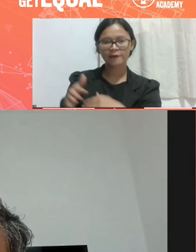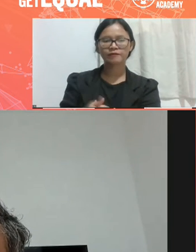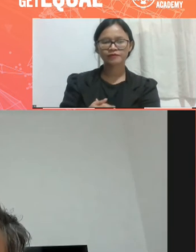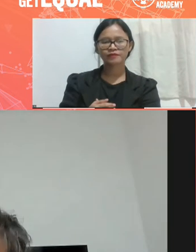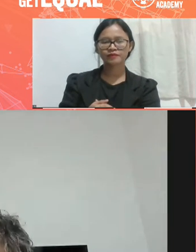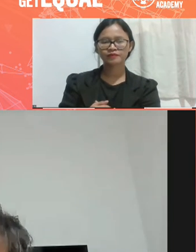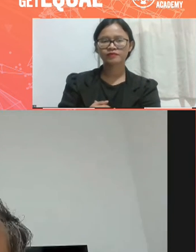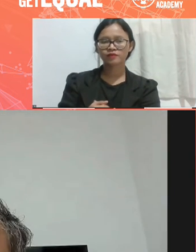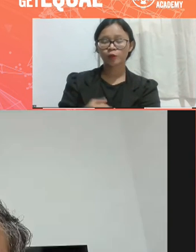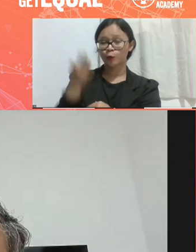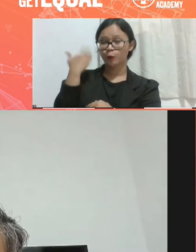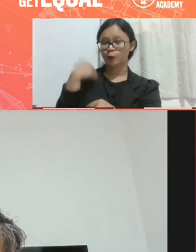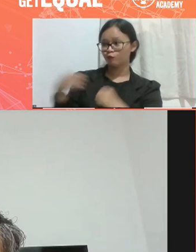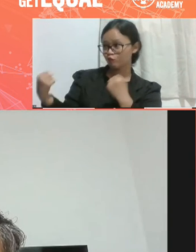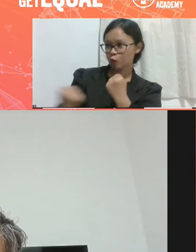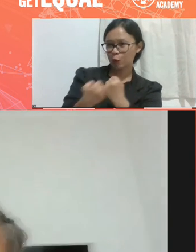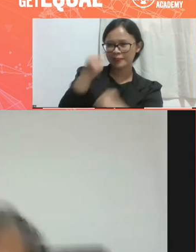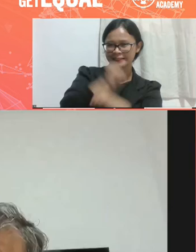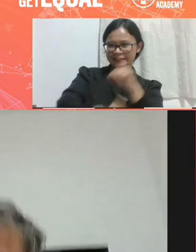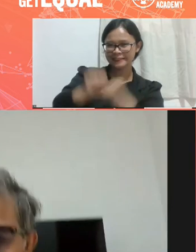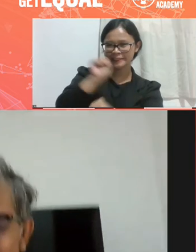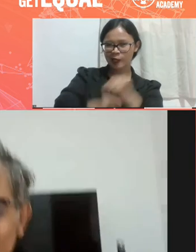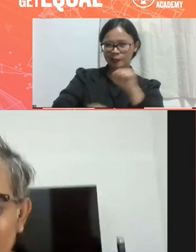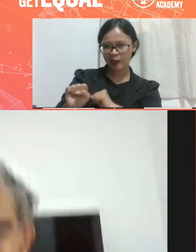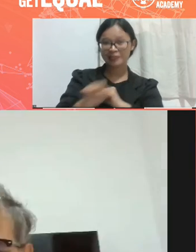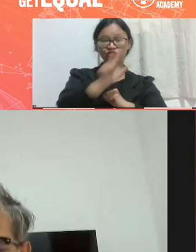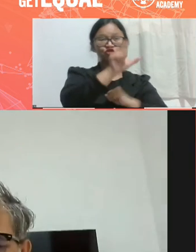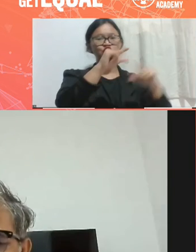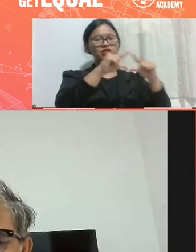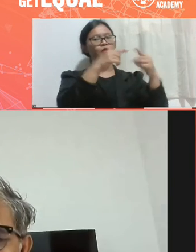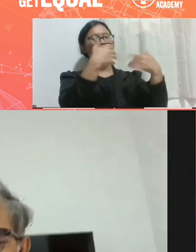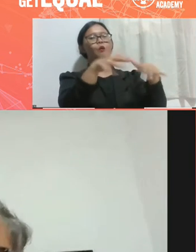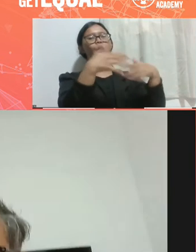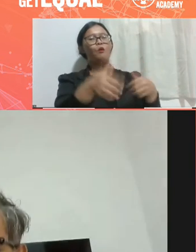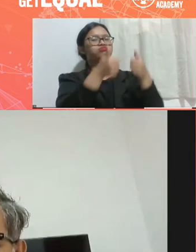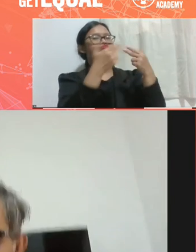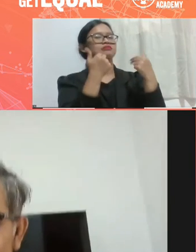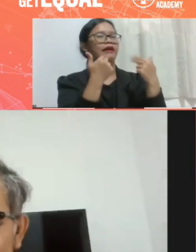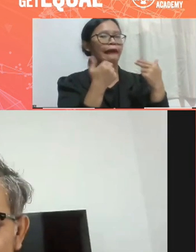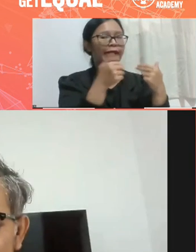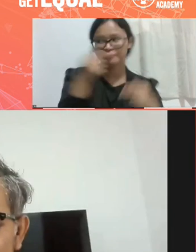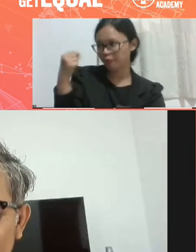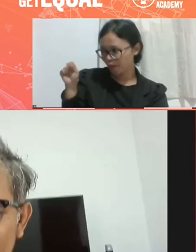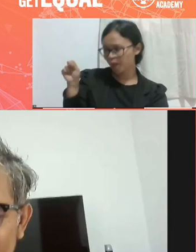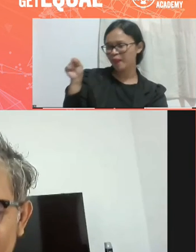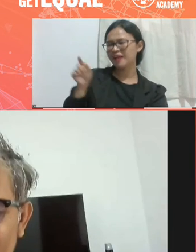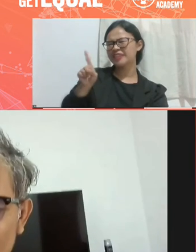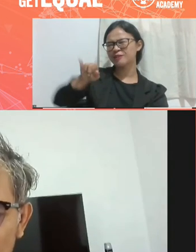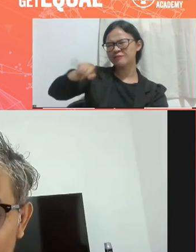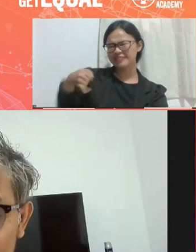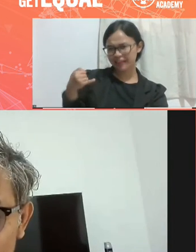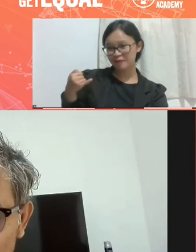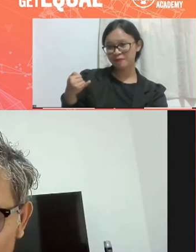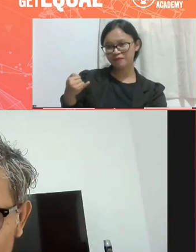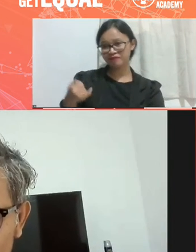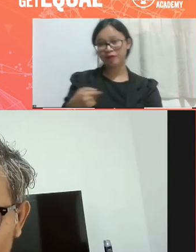mendukung kegiatan kami. Dan Patricia juga luar biasa kemarin ya Mas Budiman ya. Iya. Satu jam senang sekali.